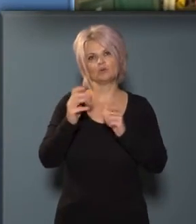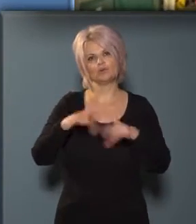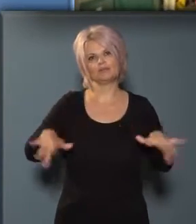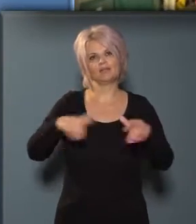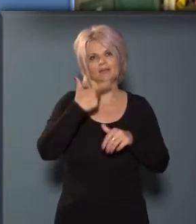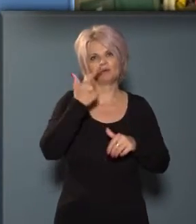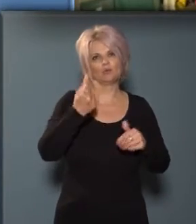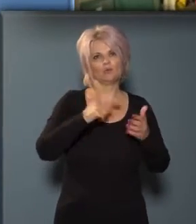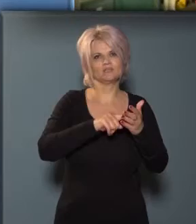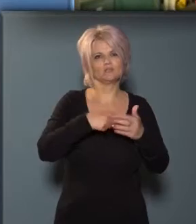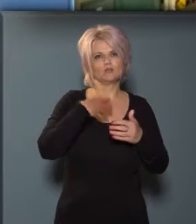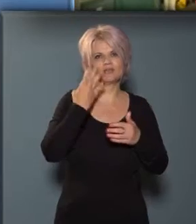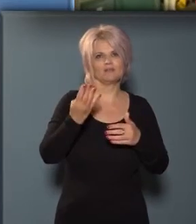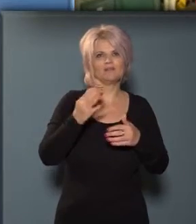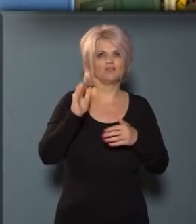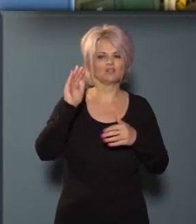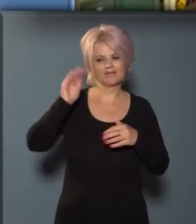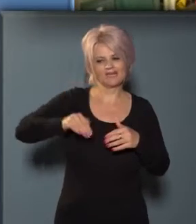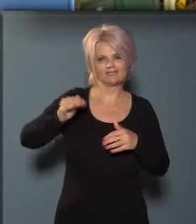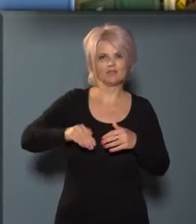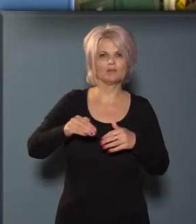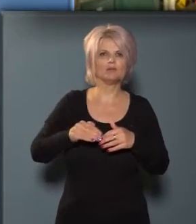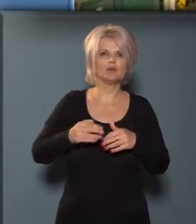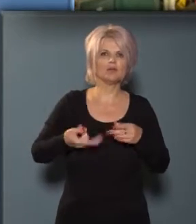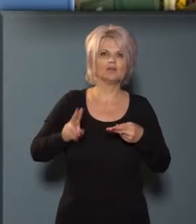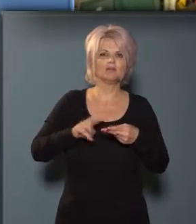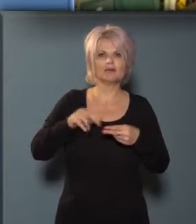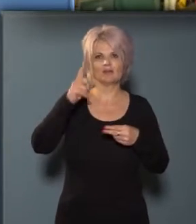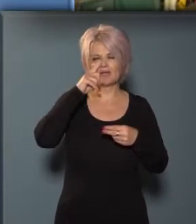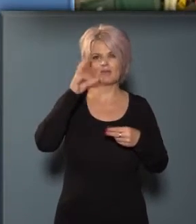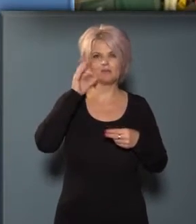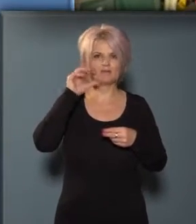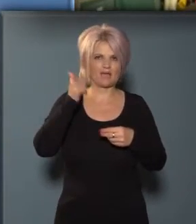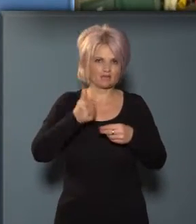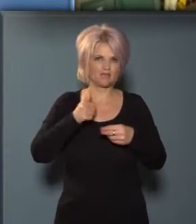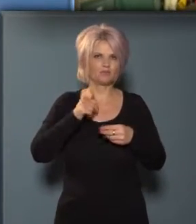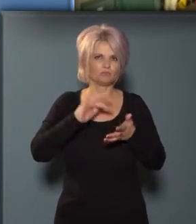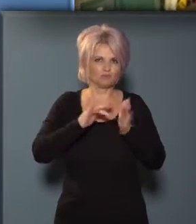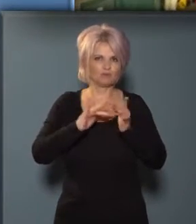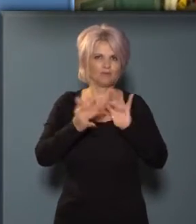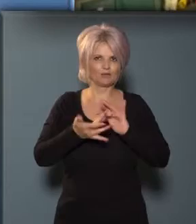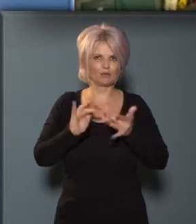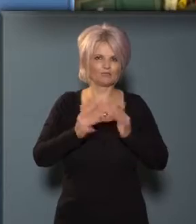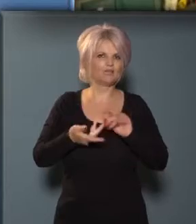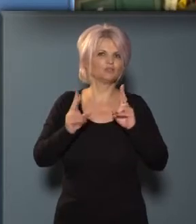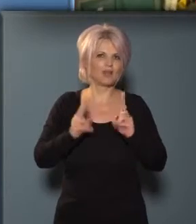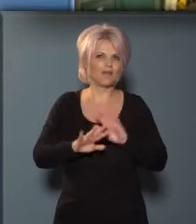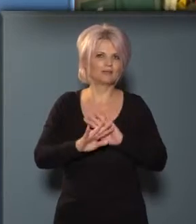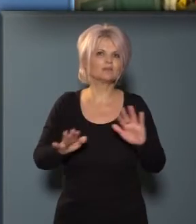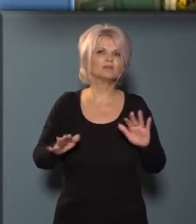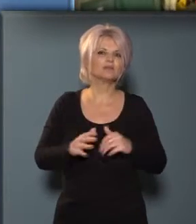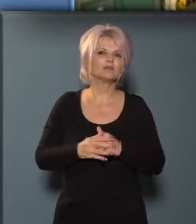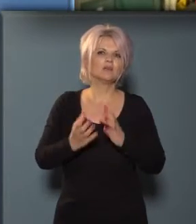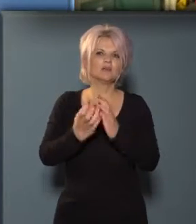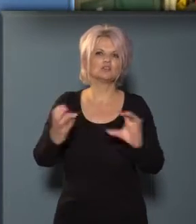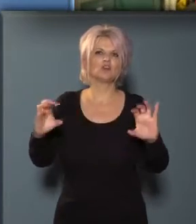20x40-es kézilabdapálya, ez egy NB1-es mérkőzésre is hitelesített kézilabdapálya. A csarnok